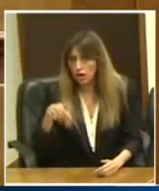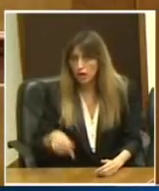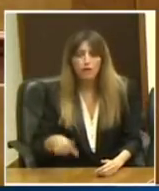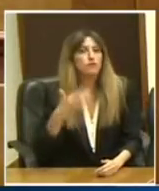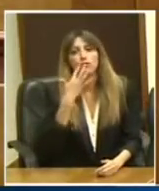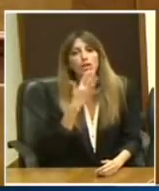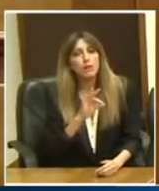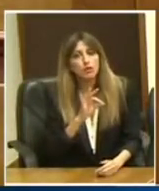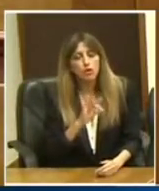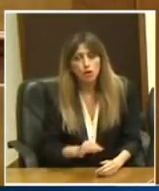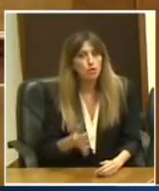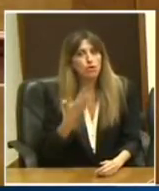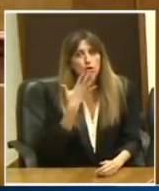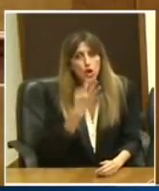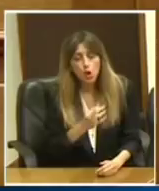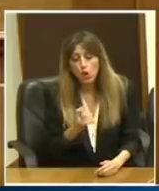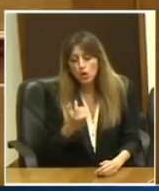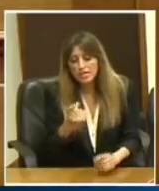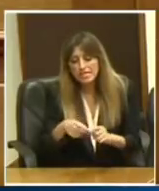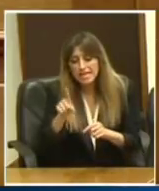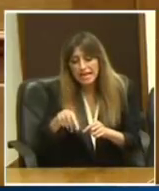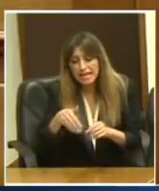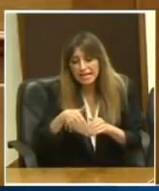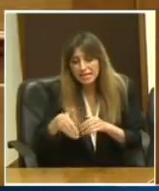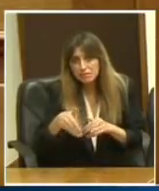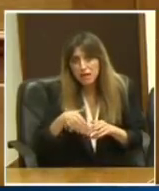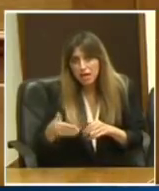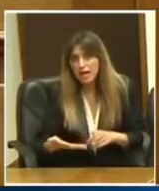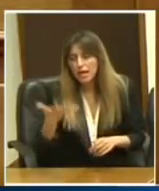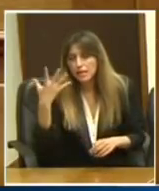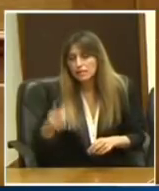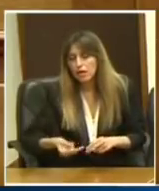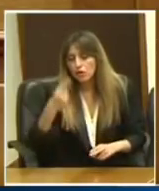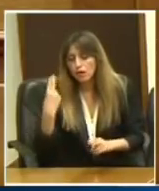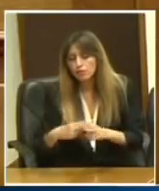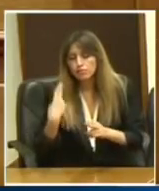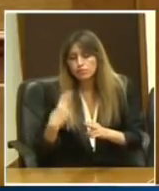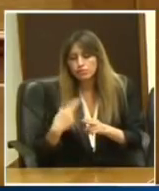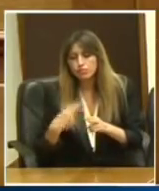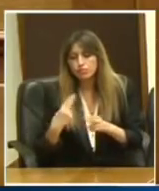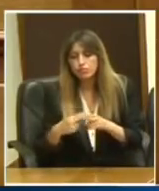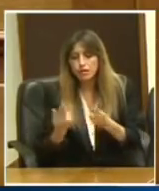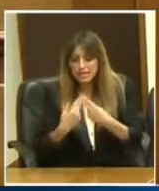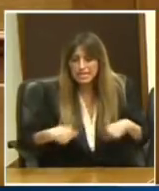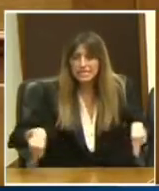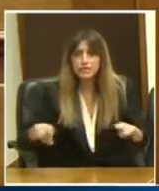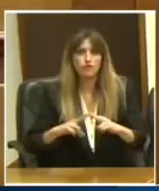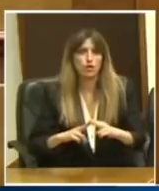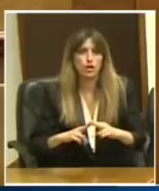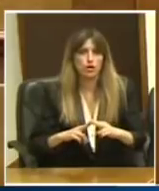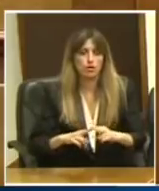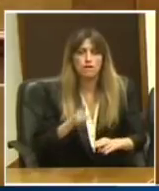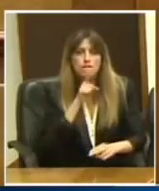σε λίγες μέρες έχουμε μια πολύ κρίσιμη συνεδρίαση που οριστικοποιεί, κλείνει